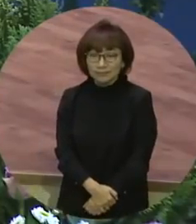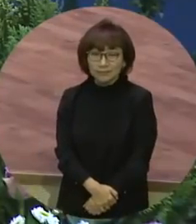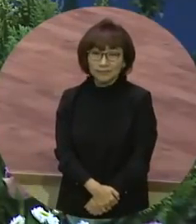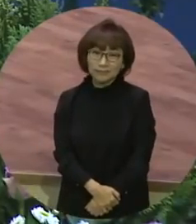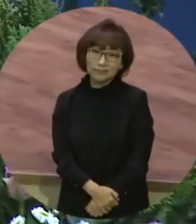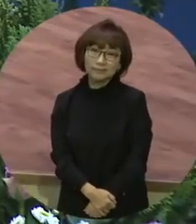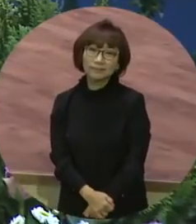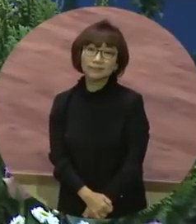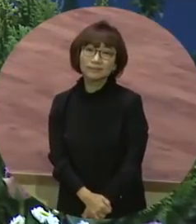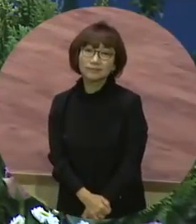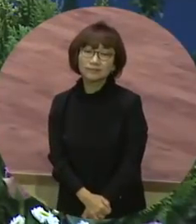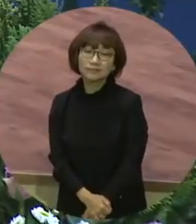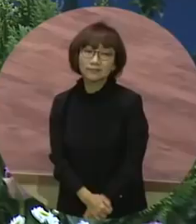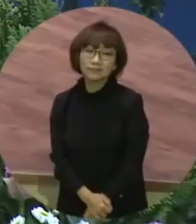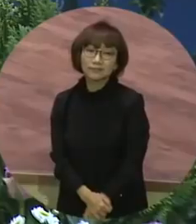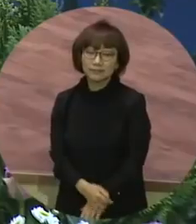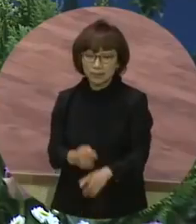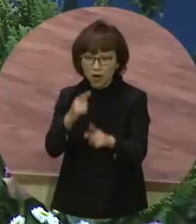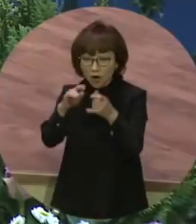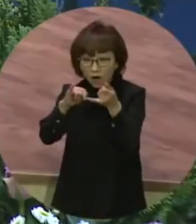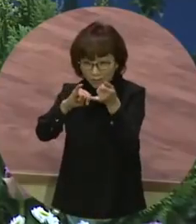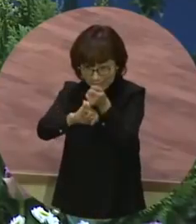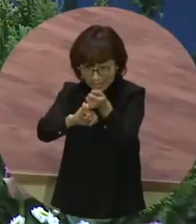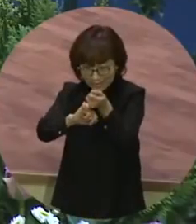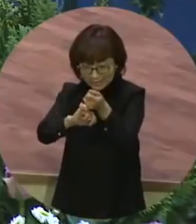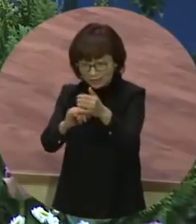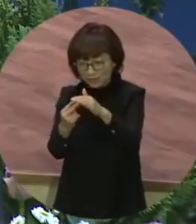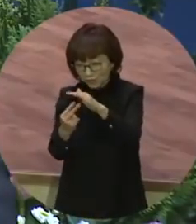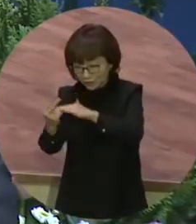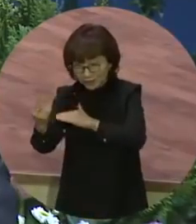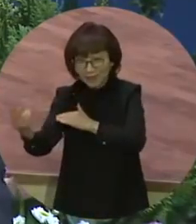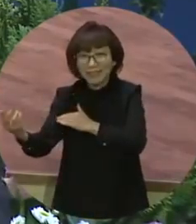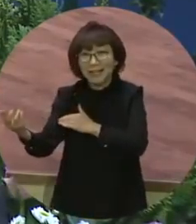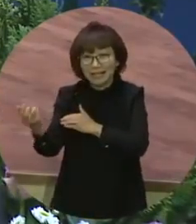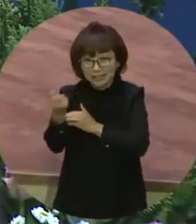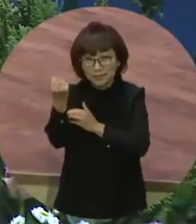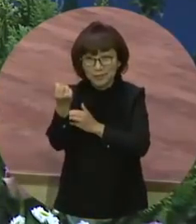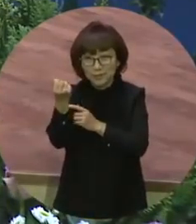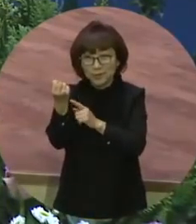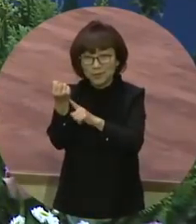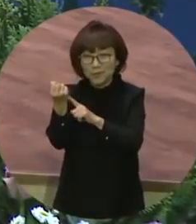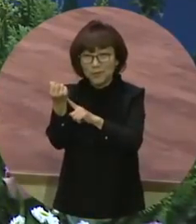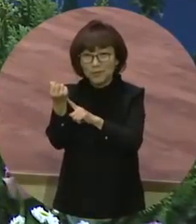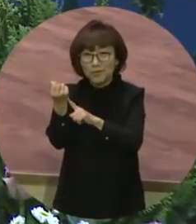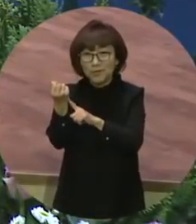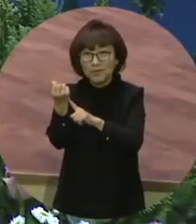우리는 이런 언약적 비전을 가지고 전 세계 이제 뭘까지 봐야 돼요? 여러분 가슴이